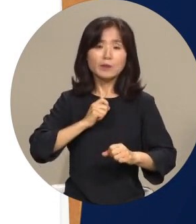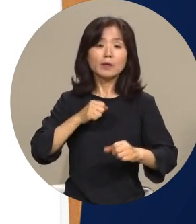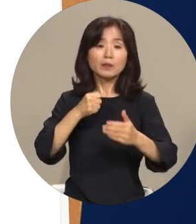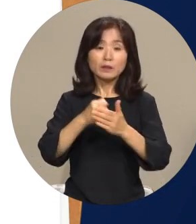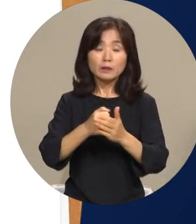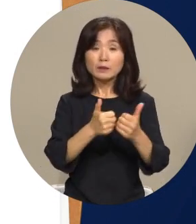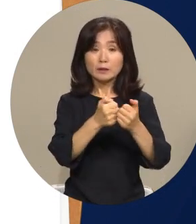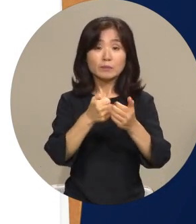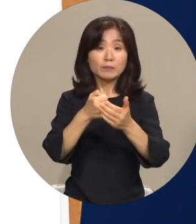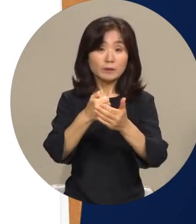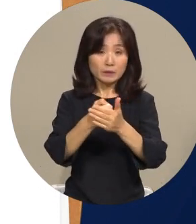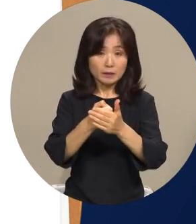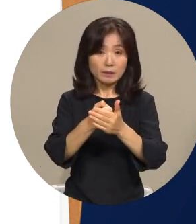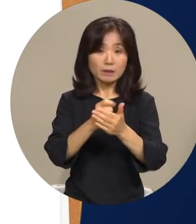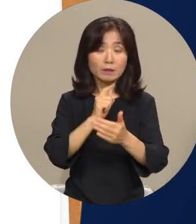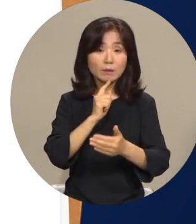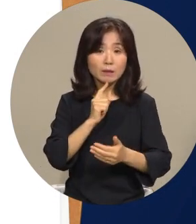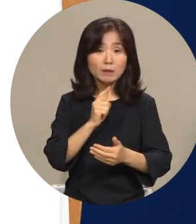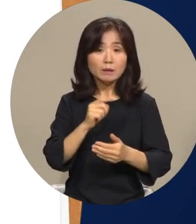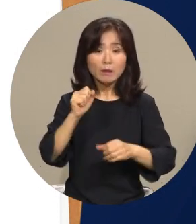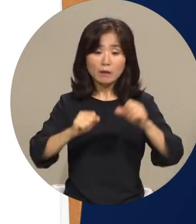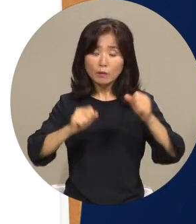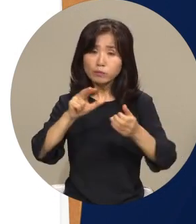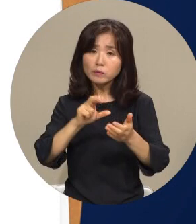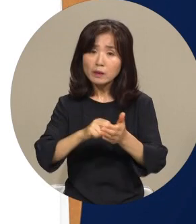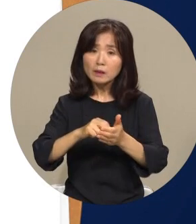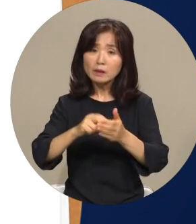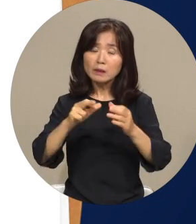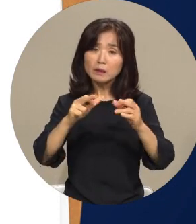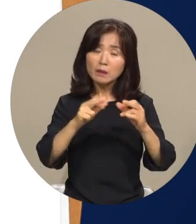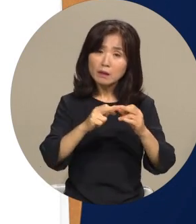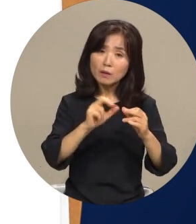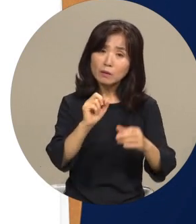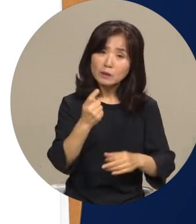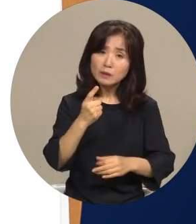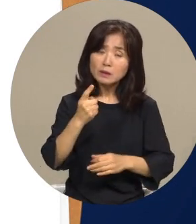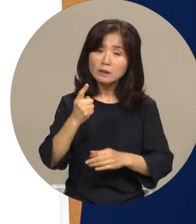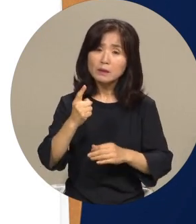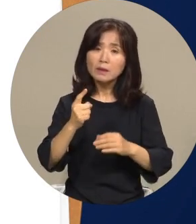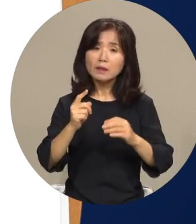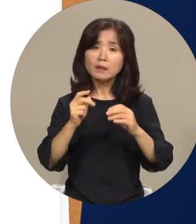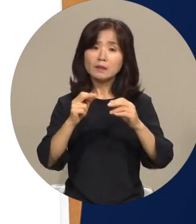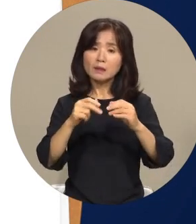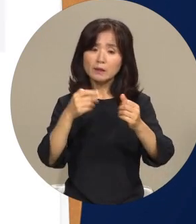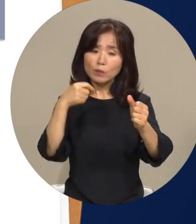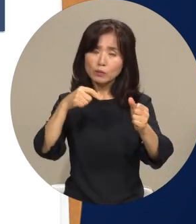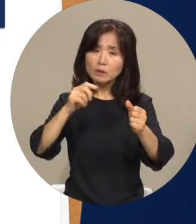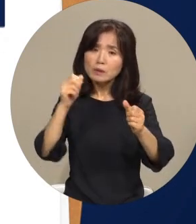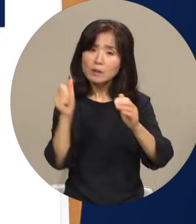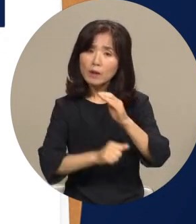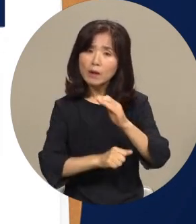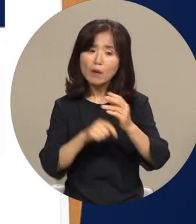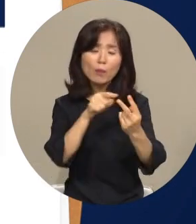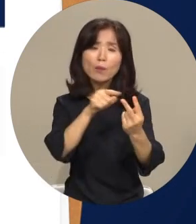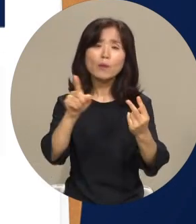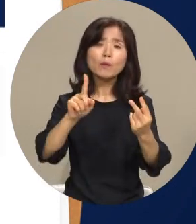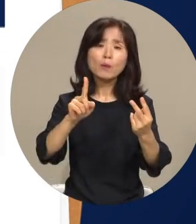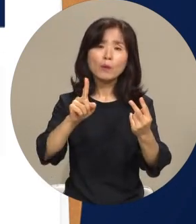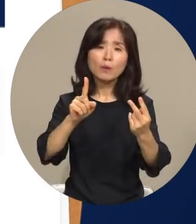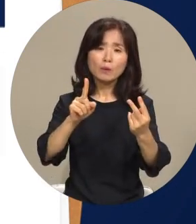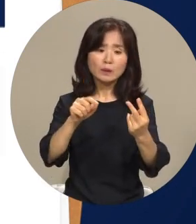문제행동의 원인이 장애 때문인지 개별화 교육에 실패 때문인지를 따지는게 핵심입니다 둘 중